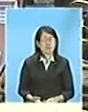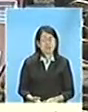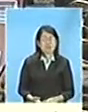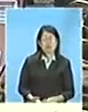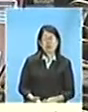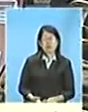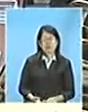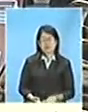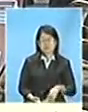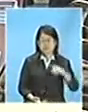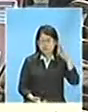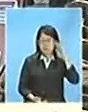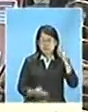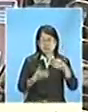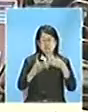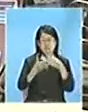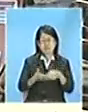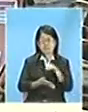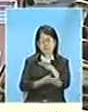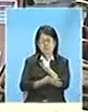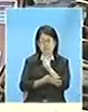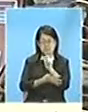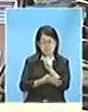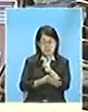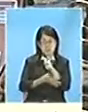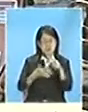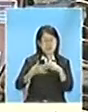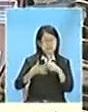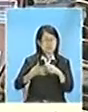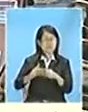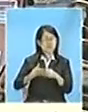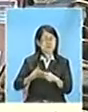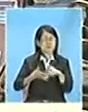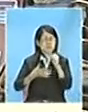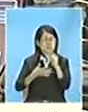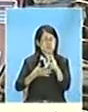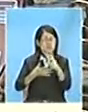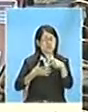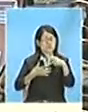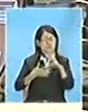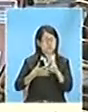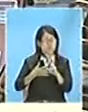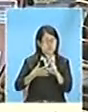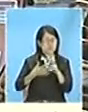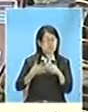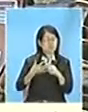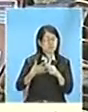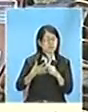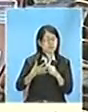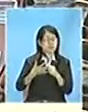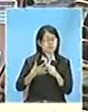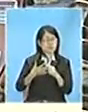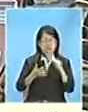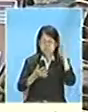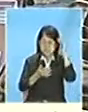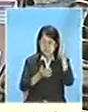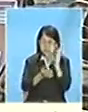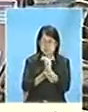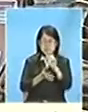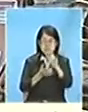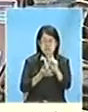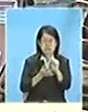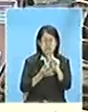พลเรือเอกสิทธวัฒน์วงสุวรรณนายสุภวัฒน์เทียนถาวรพันตำรวจเอกสนธย